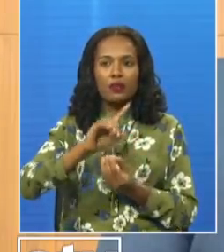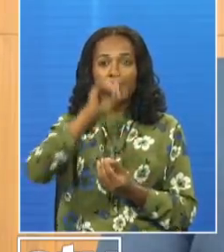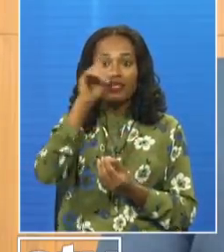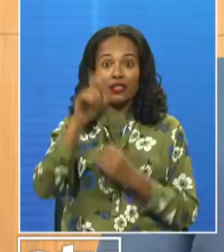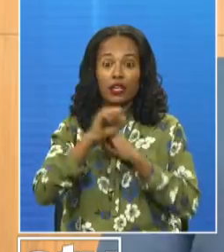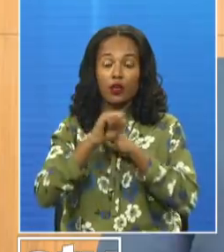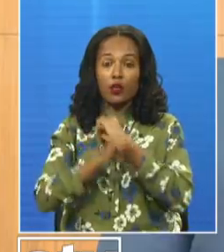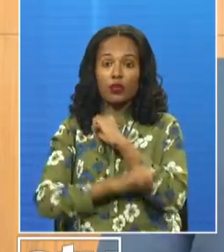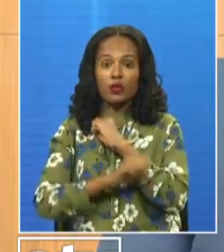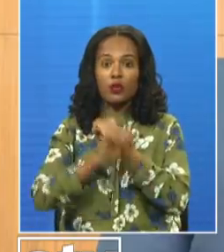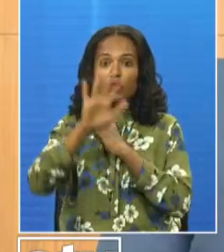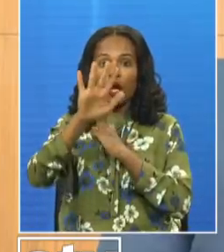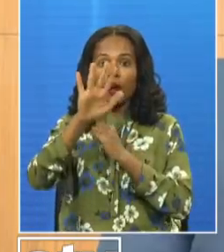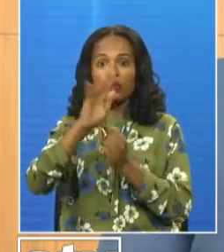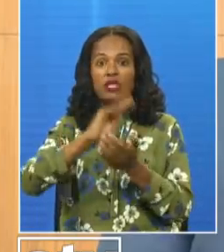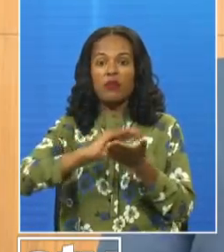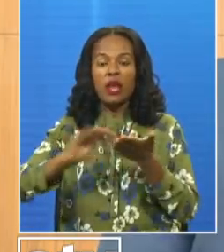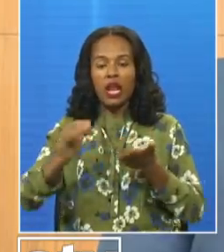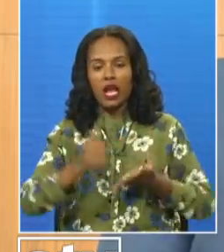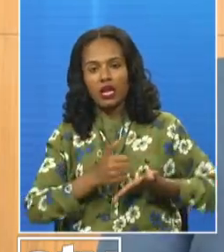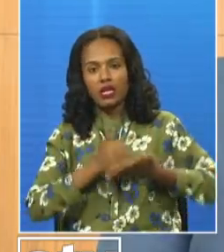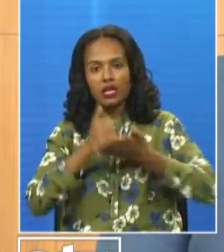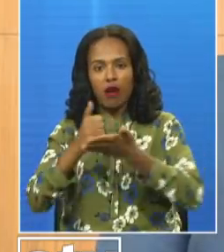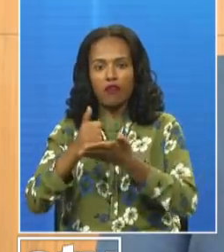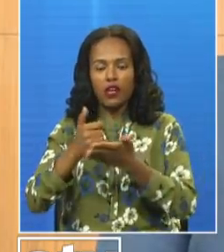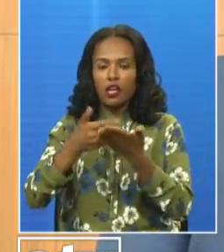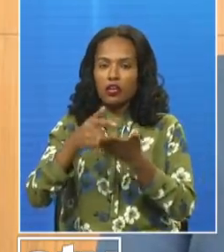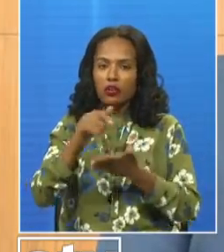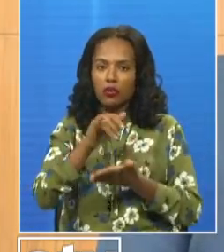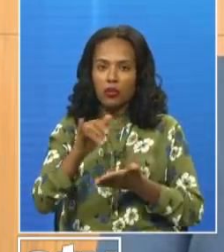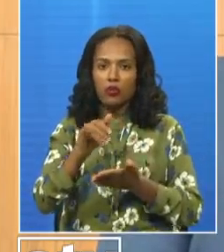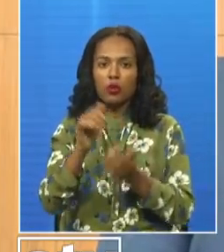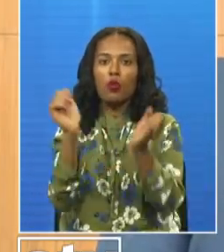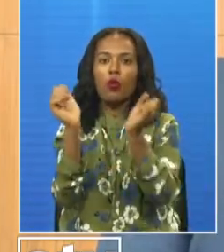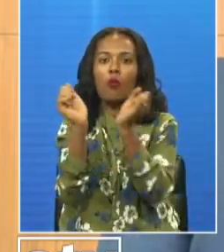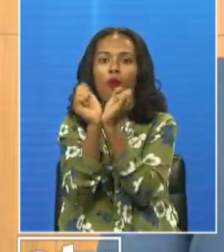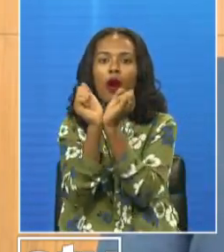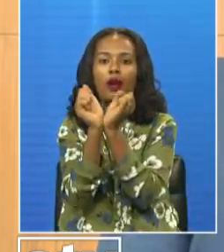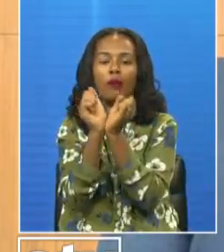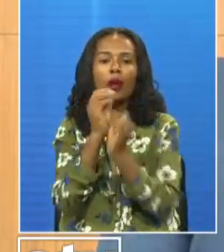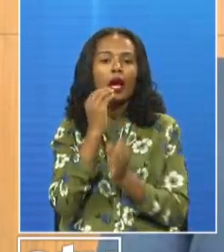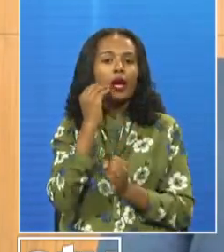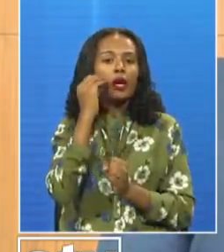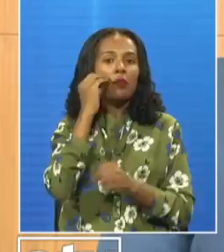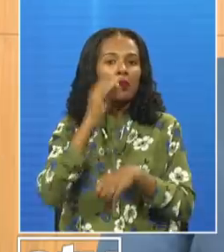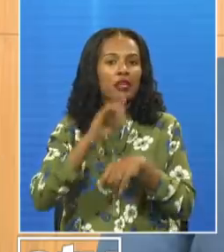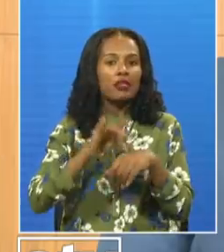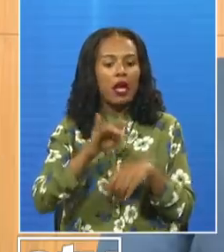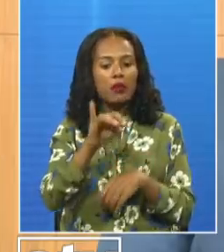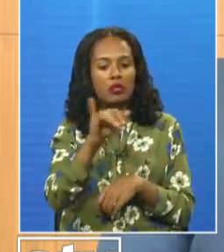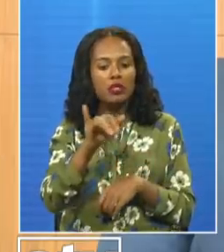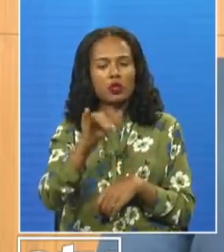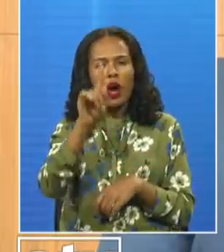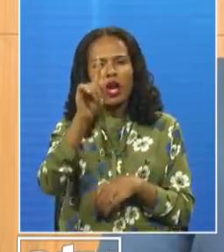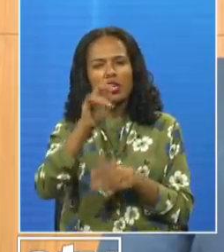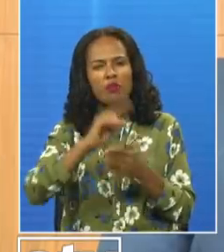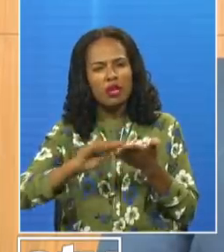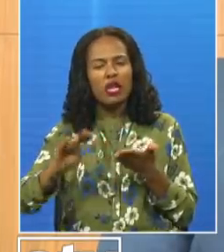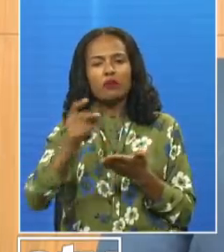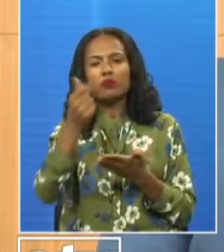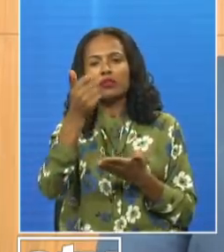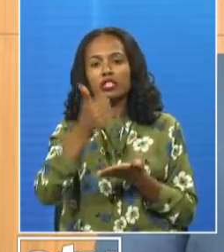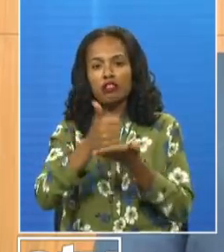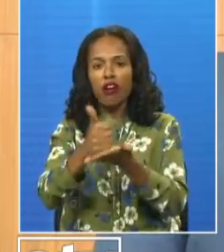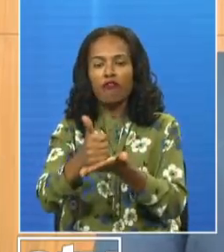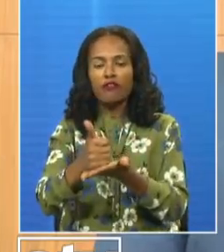በተጠየቅነው መሰረት ወደ 5 ሚሊዮን ብር ድጋፍ እንዲሁም ደግሞ የማረሚያ ቤት ላይም እንደዛው ወደ 1 ሚሊዮን ብር